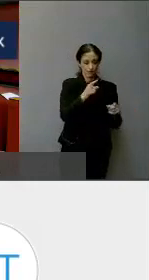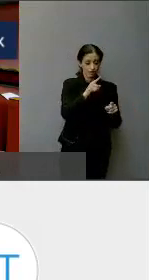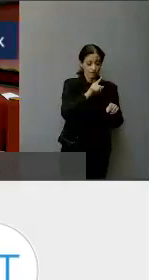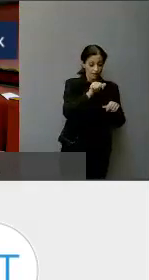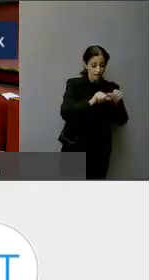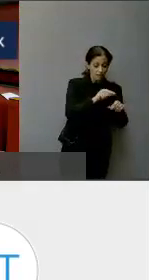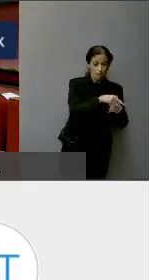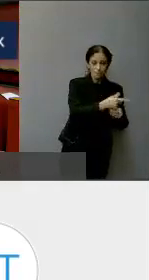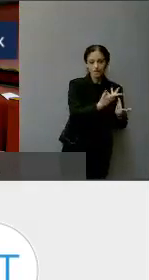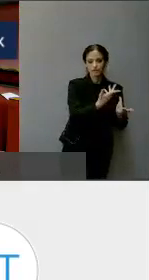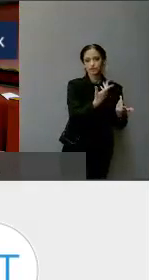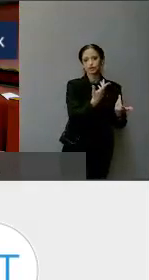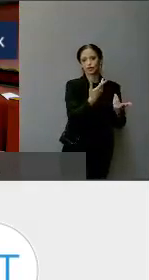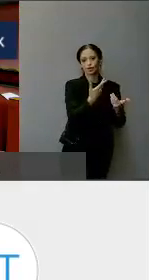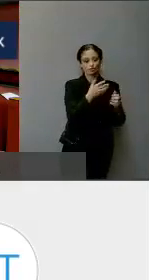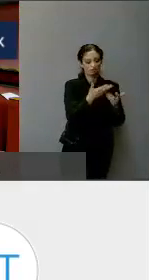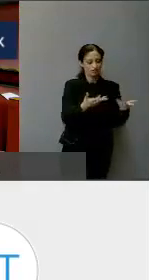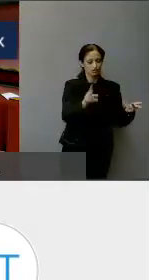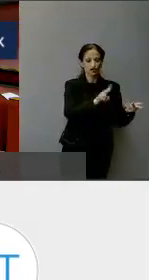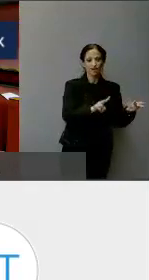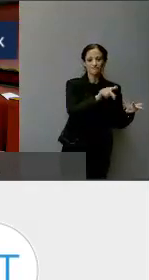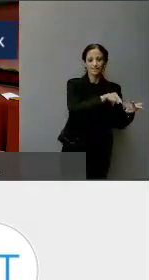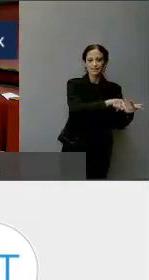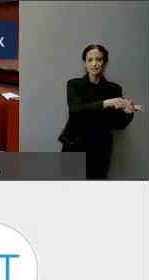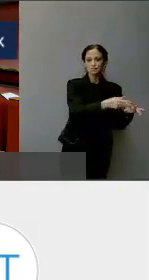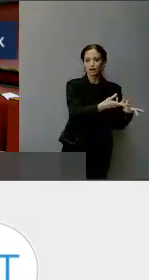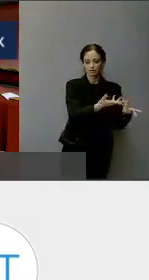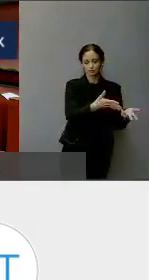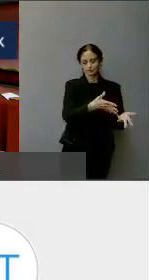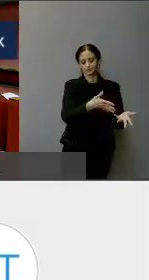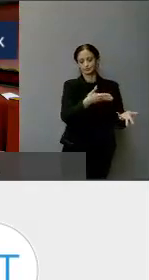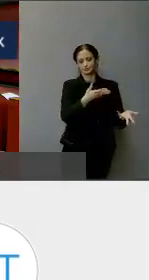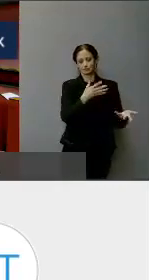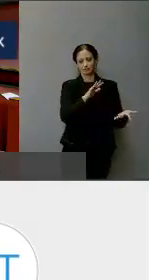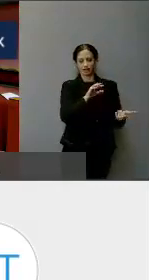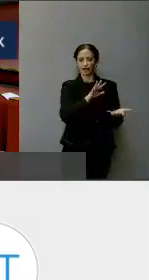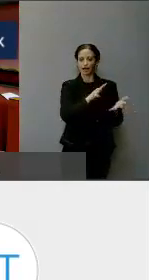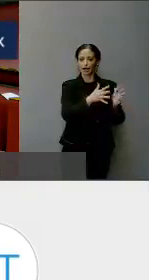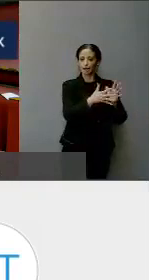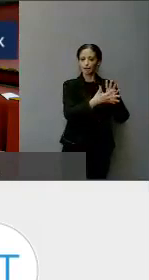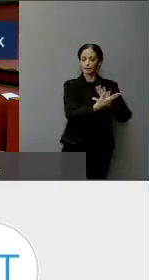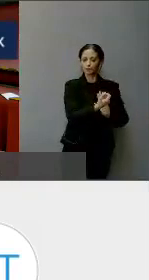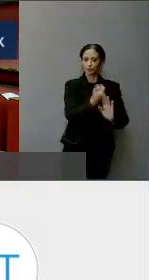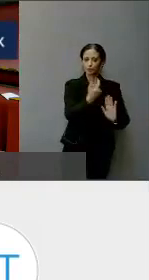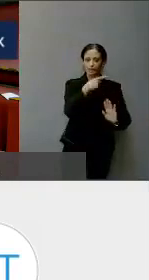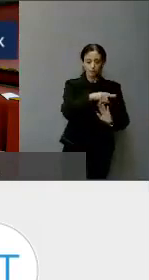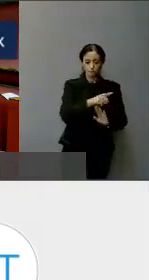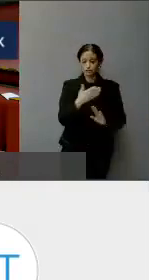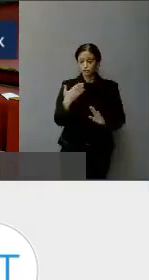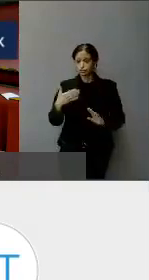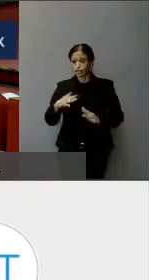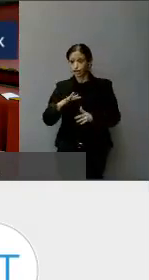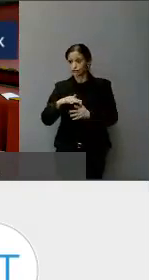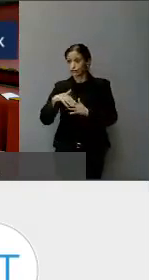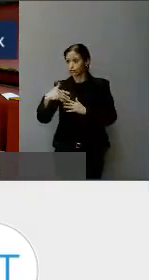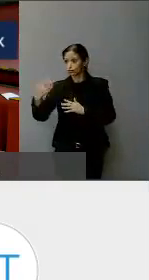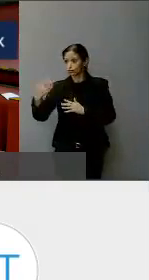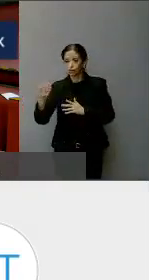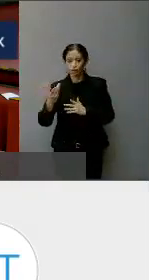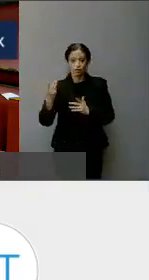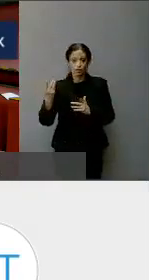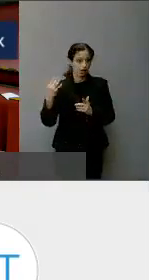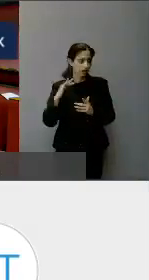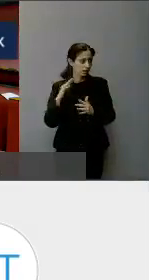a parte il fatto che bisognerebbe capire come faranno ad arrivare diciamo i nuovi abitanti fuori genova perché ultimamente genova è sempre più